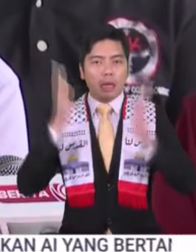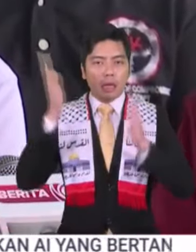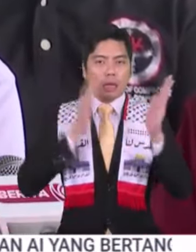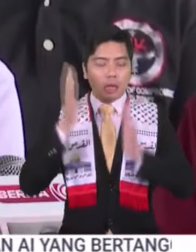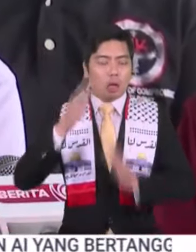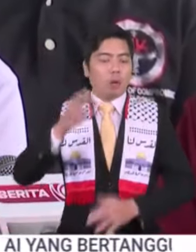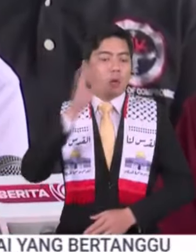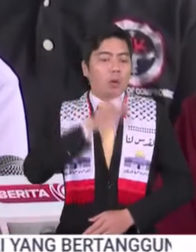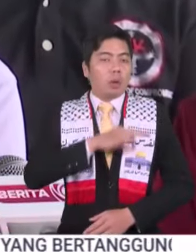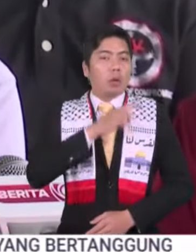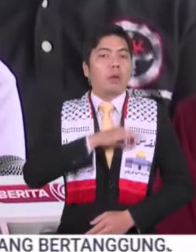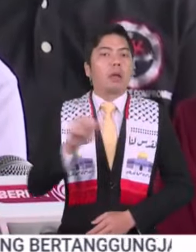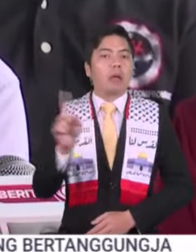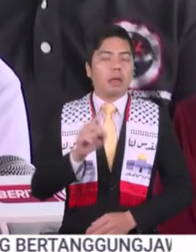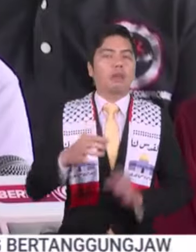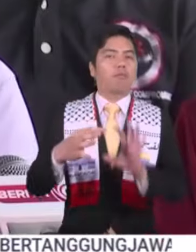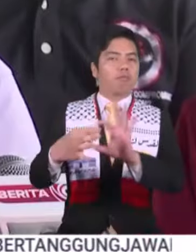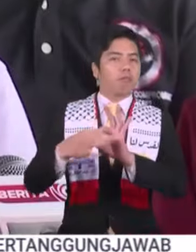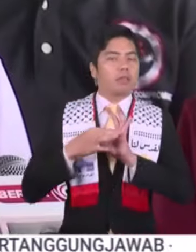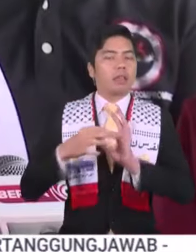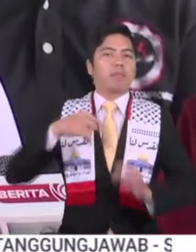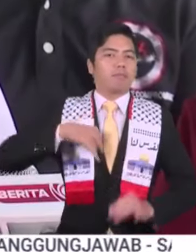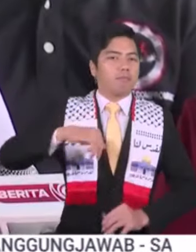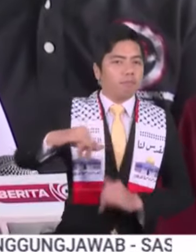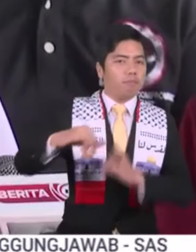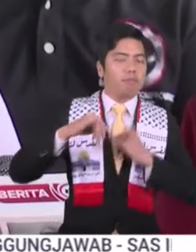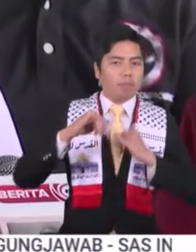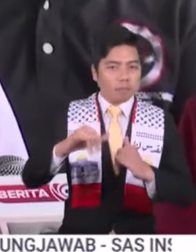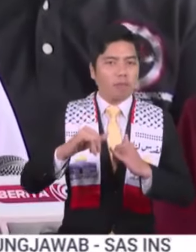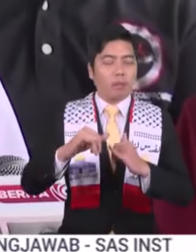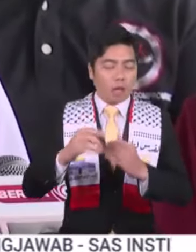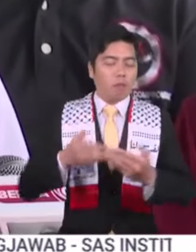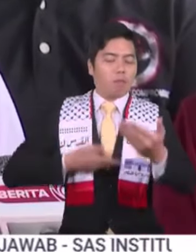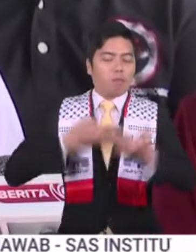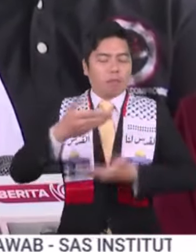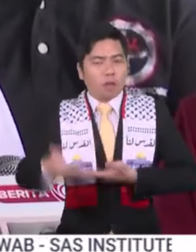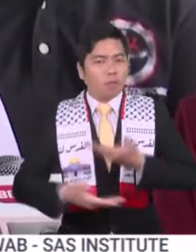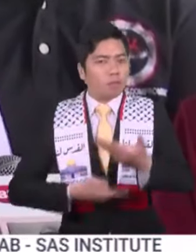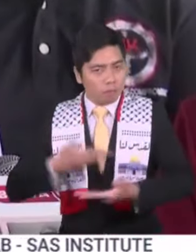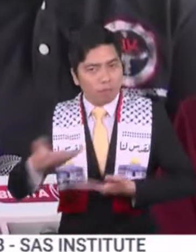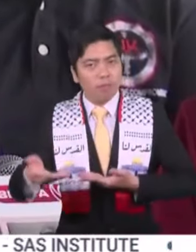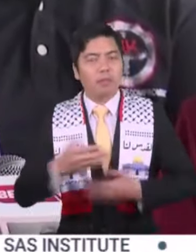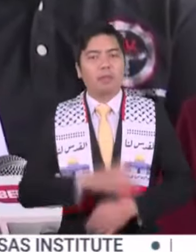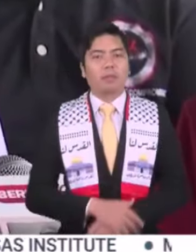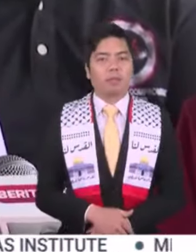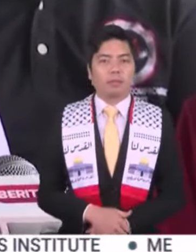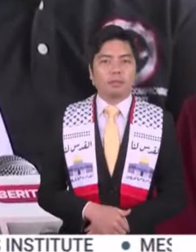perbincangan dan pertukaran fikiran daripada semua.